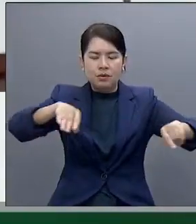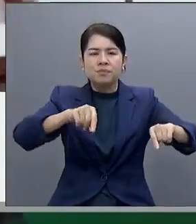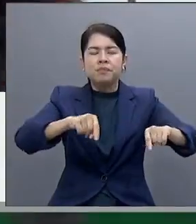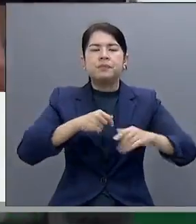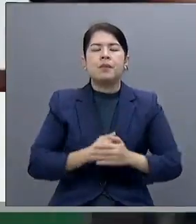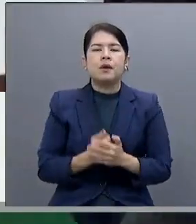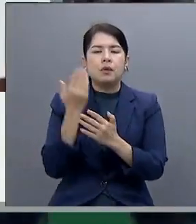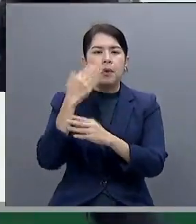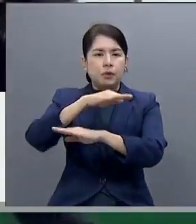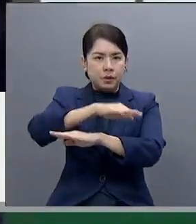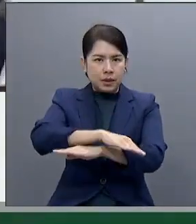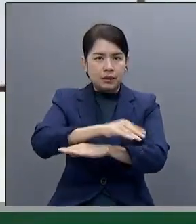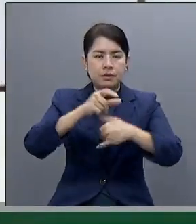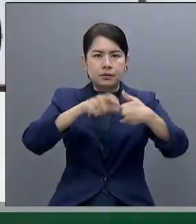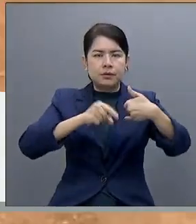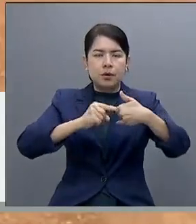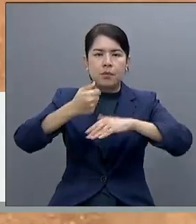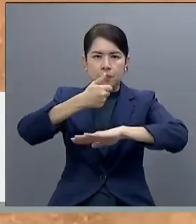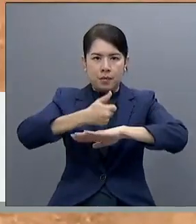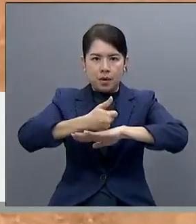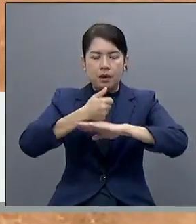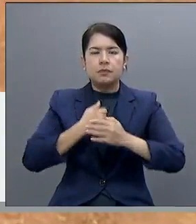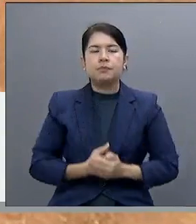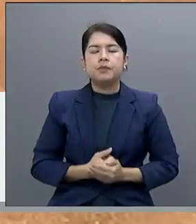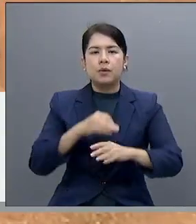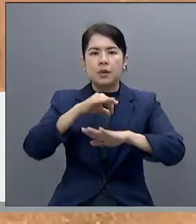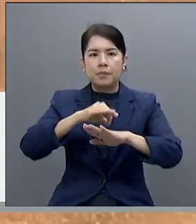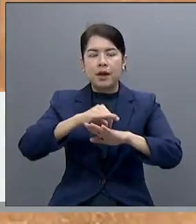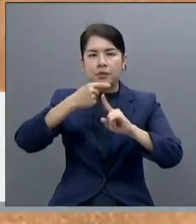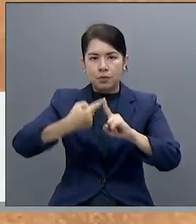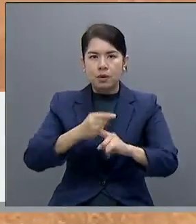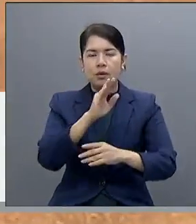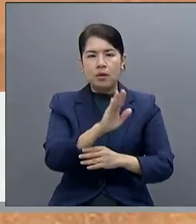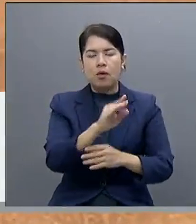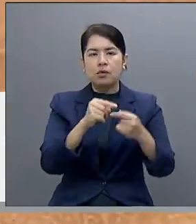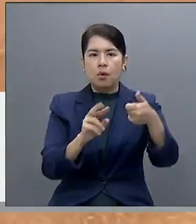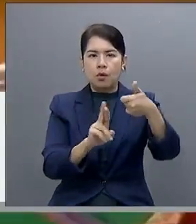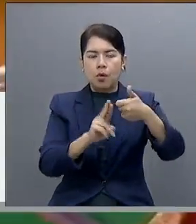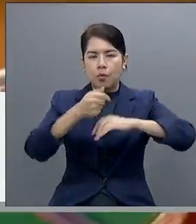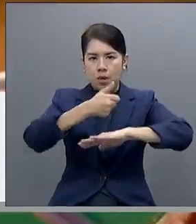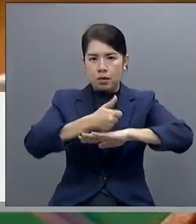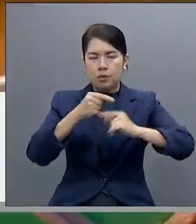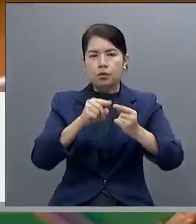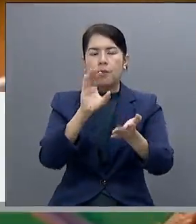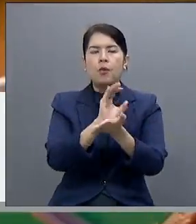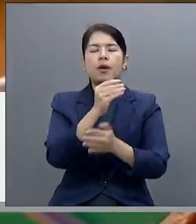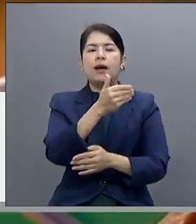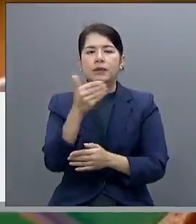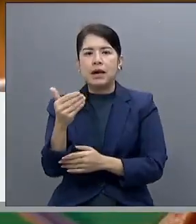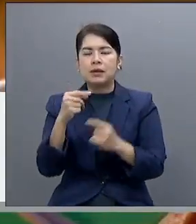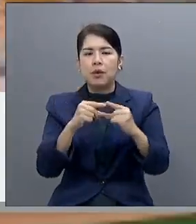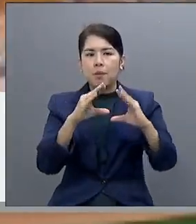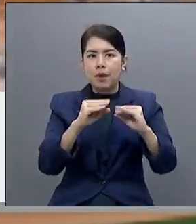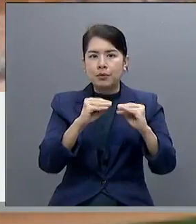ย็นวันนี้พลตำรวจเอกธนาชูวงศ์รักษาราชการแทนรองผู้บัญชาการตำรวจแห่งชาติได้ประชุมวางแ